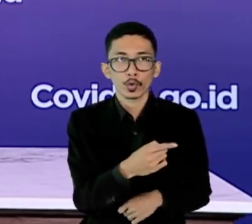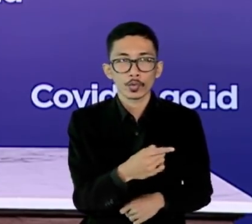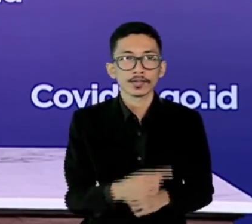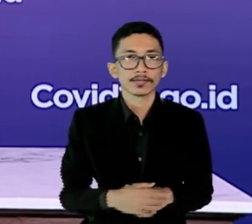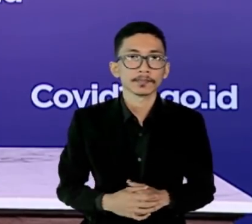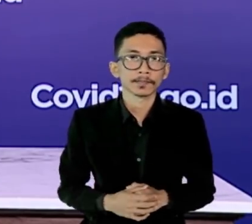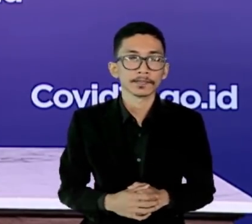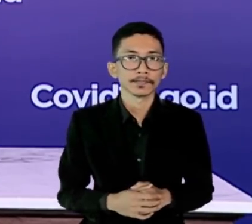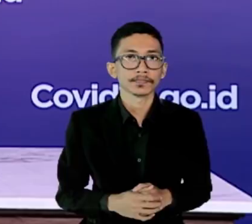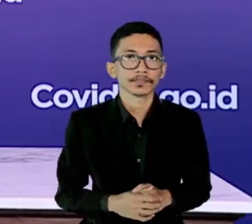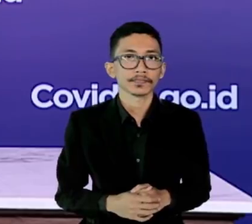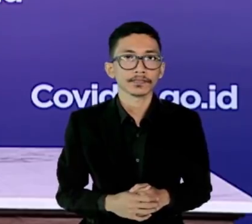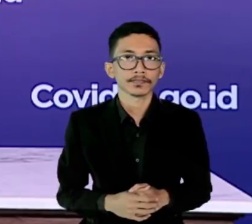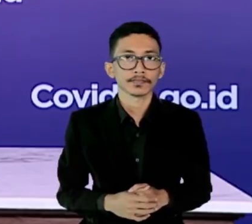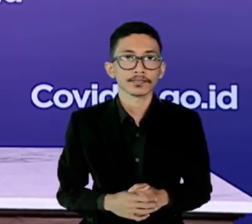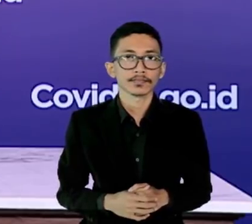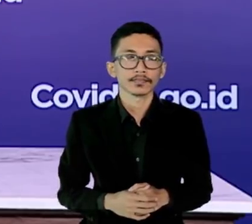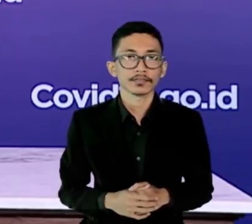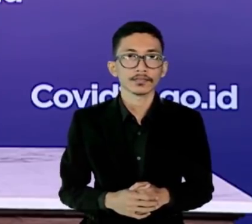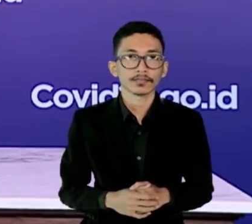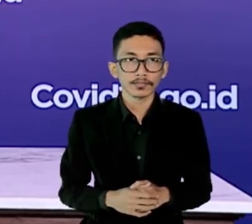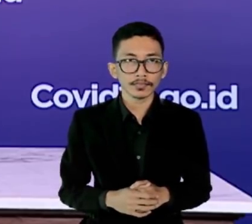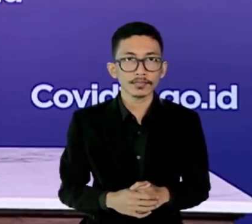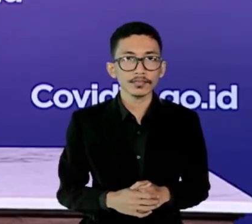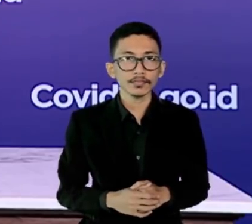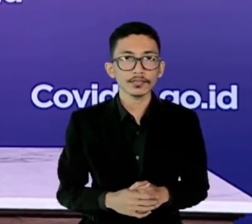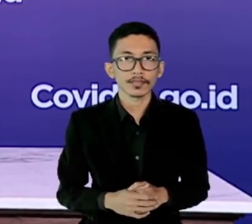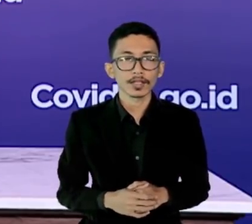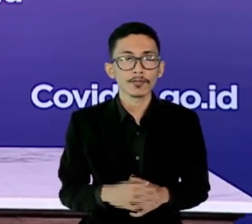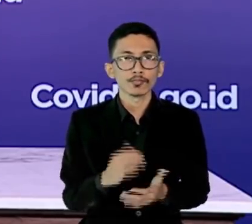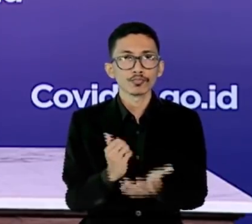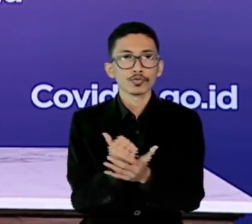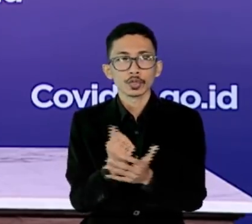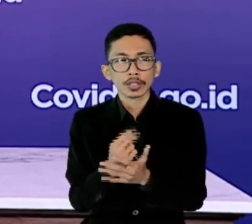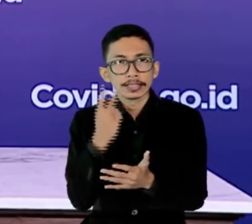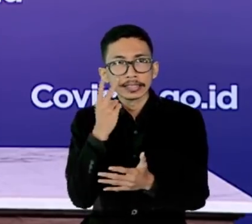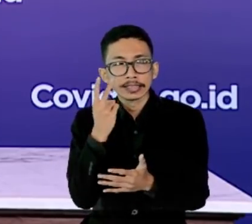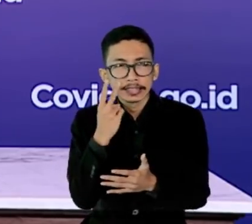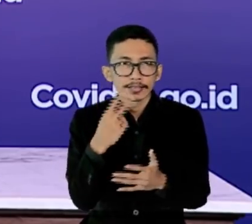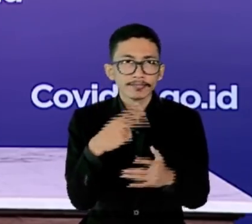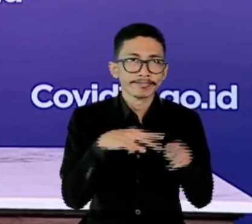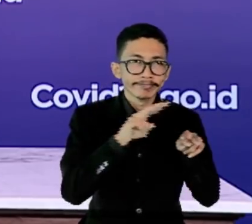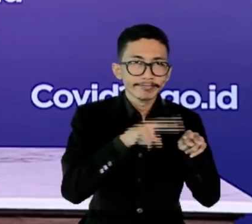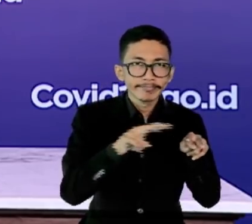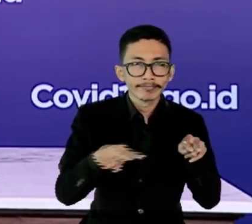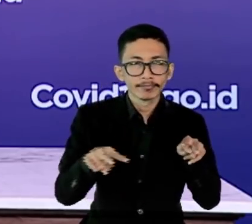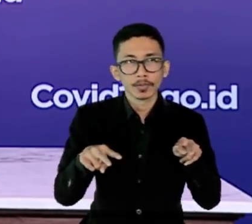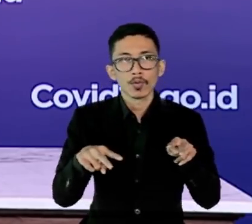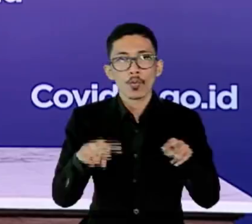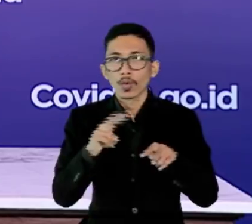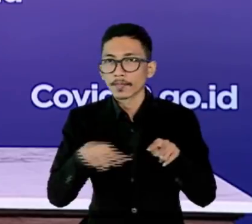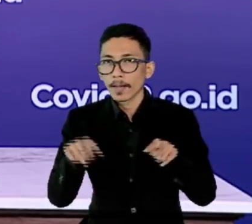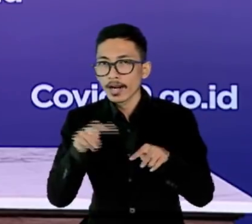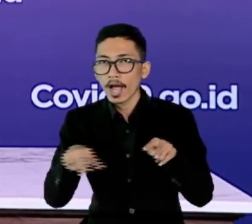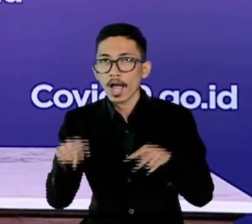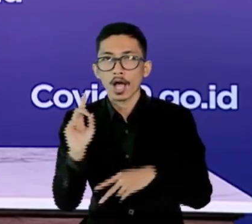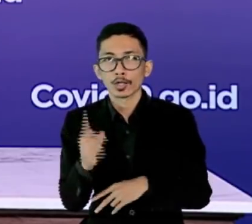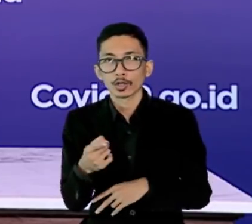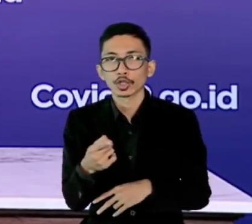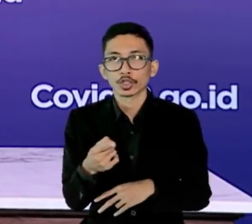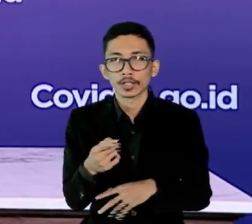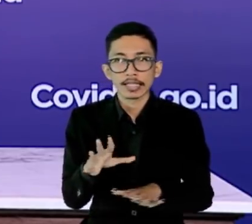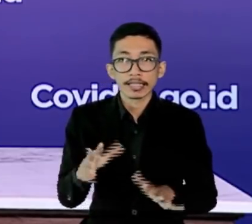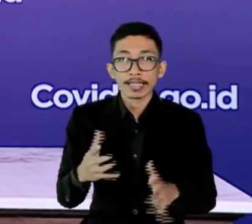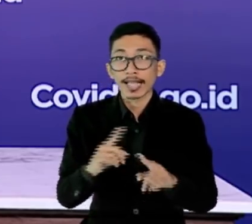ini, dinamika seperti ini perlu ditanggapi dengan cermat, yaitu dengan meningkatkan kewaspadaan, tanpa